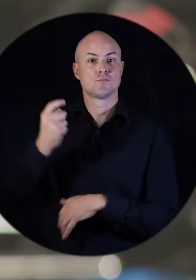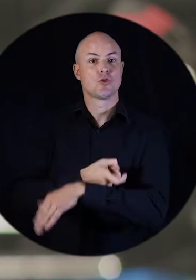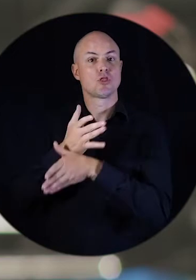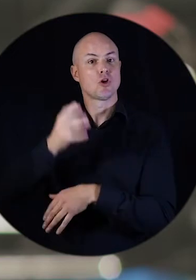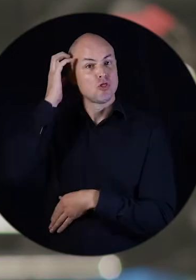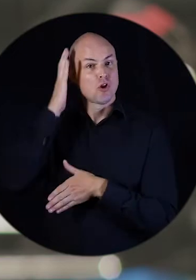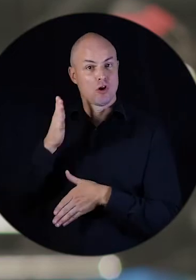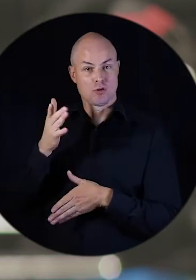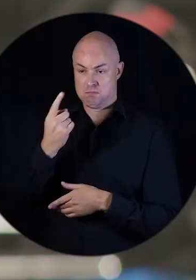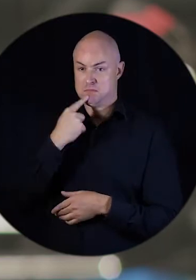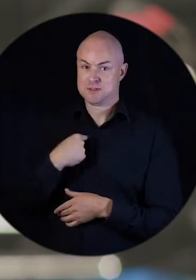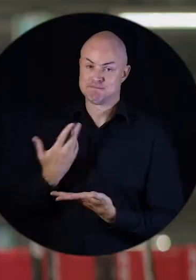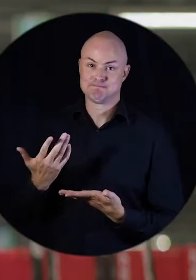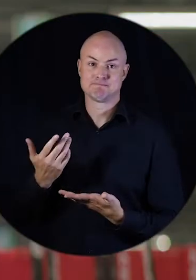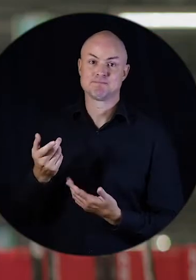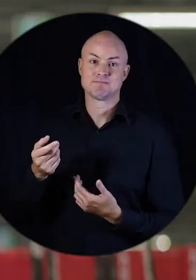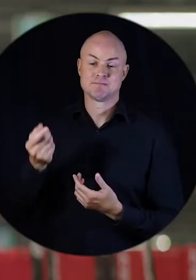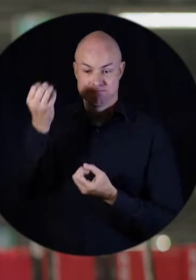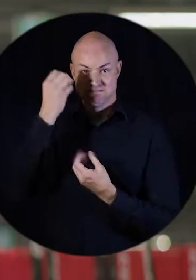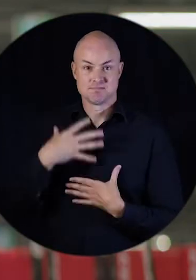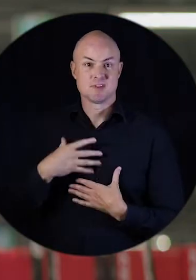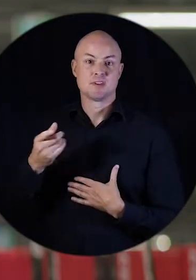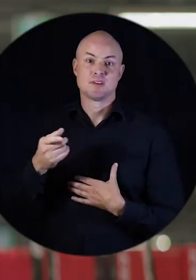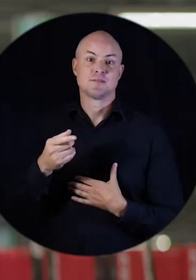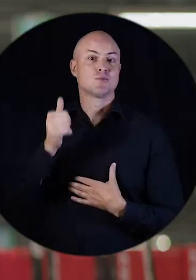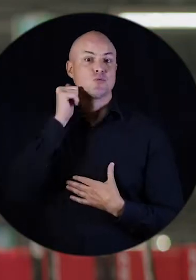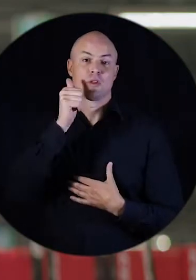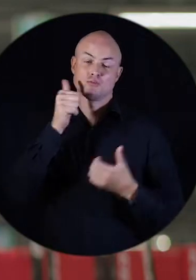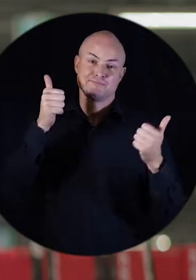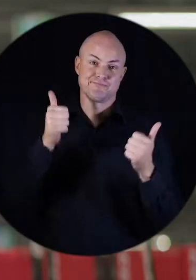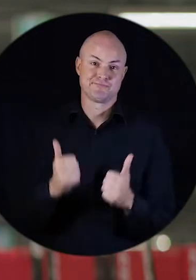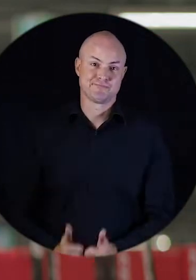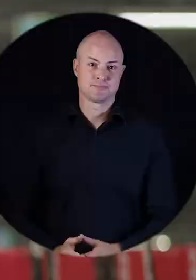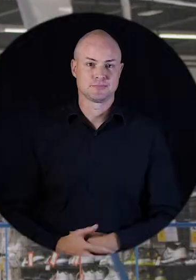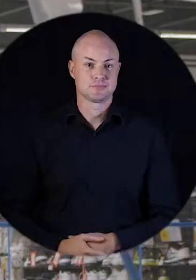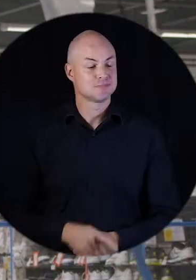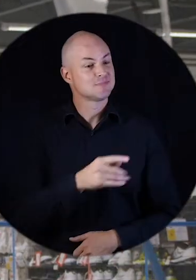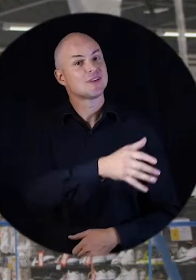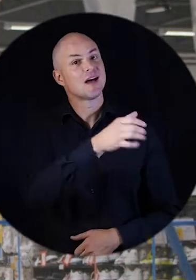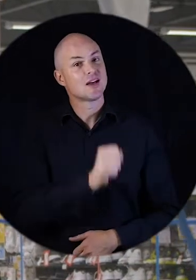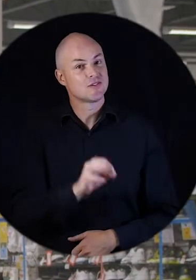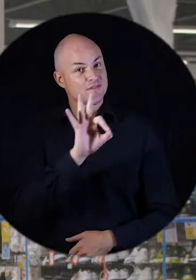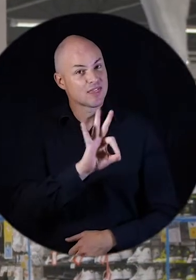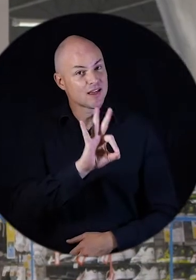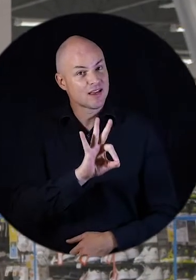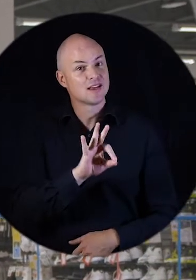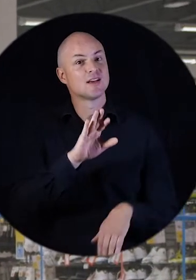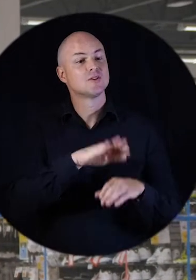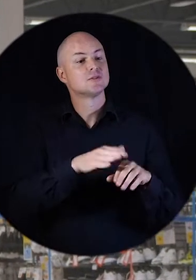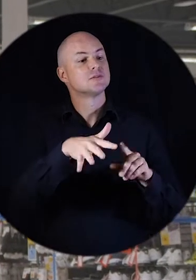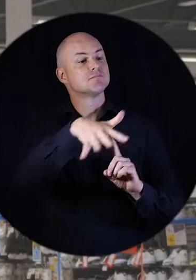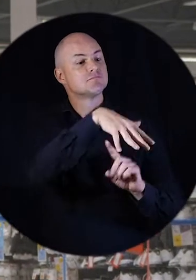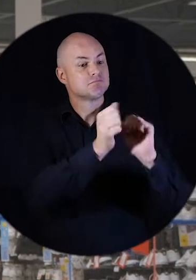neurologue qui m'a dit ça en pleine face, là. Fred, il dit, tu fais des deuils à tous les jours. En embauchant Frédéric et en adaptant